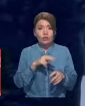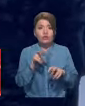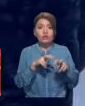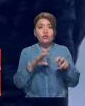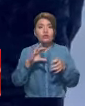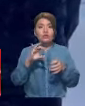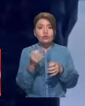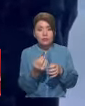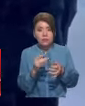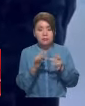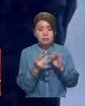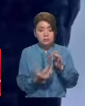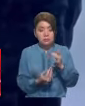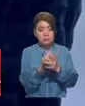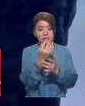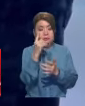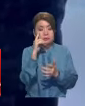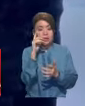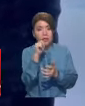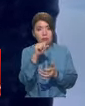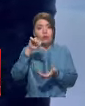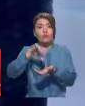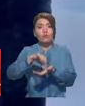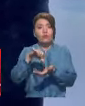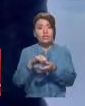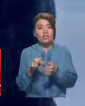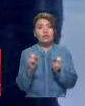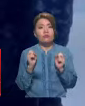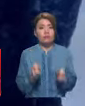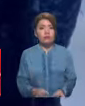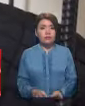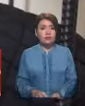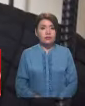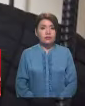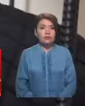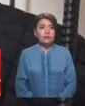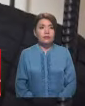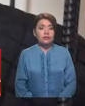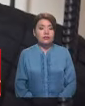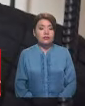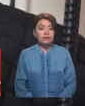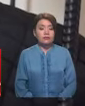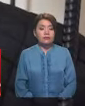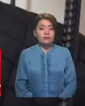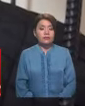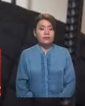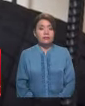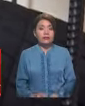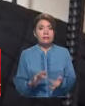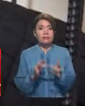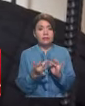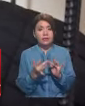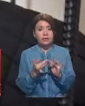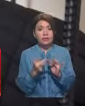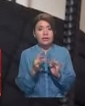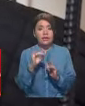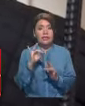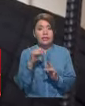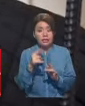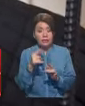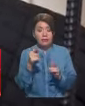соцсетях и не догадывались, что стали соучастниками преступления. Через социальную сеть Инстаграм мне